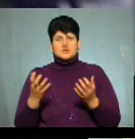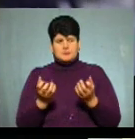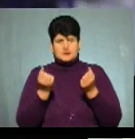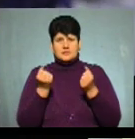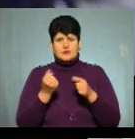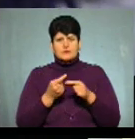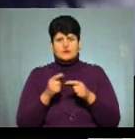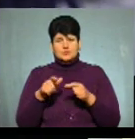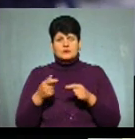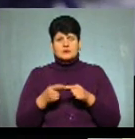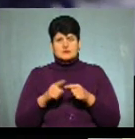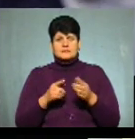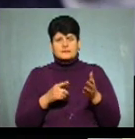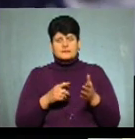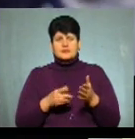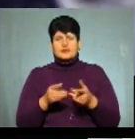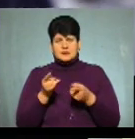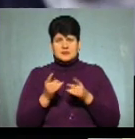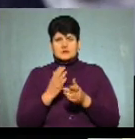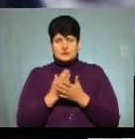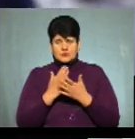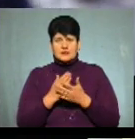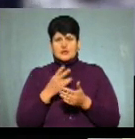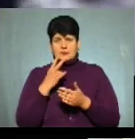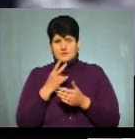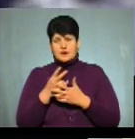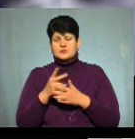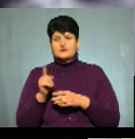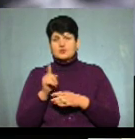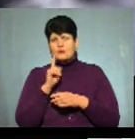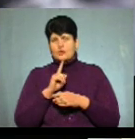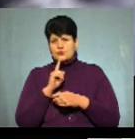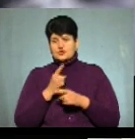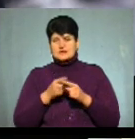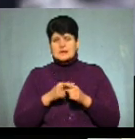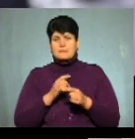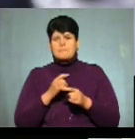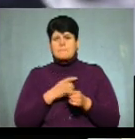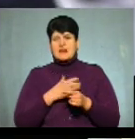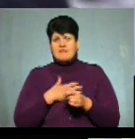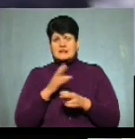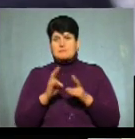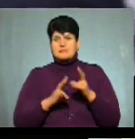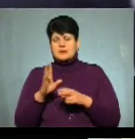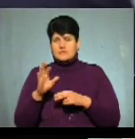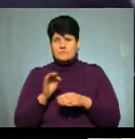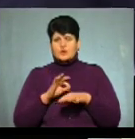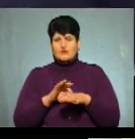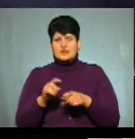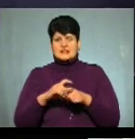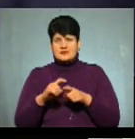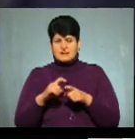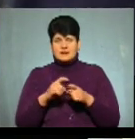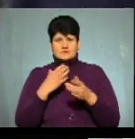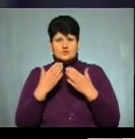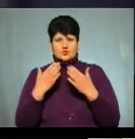підтримують мешканці будинків? Дійсно, є. Я бачив засоби масової інформації, що поки що це приватне підприємство, одне із міста Тернополя, проводить заварення,